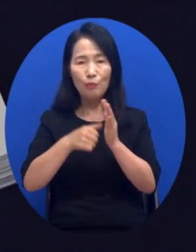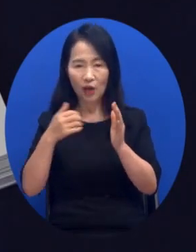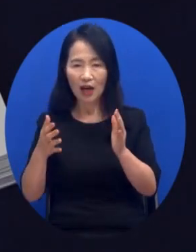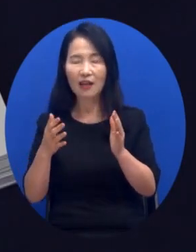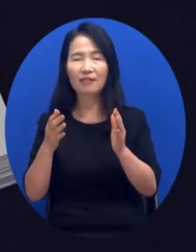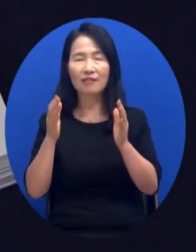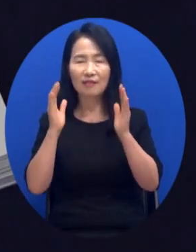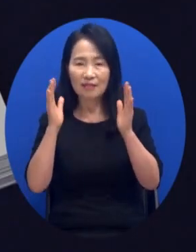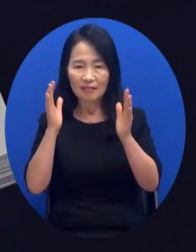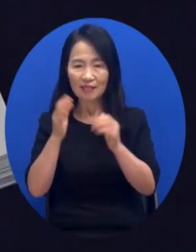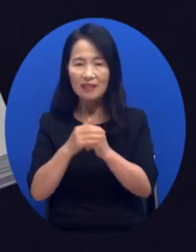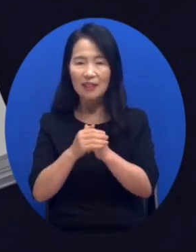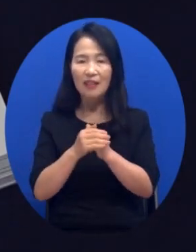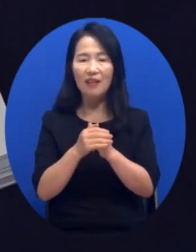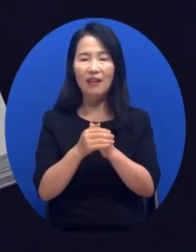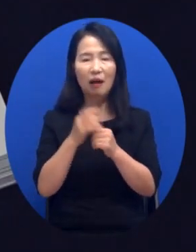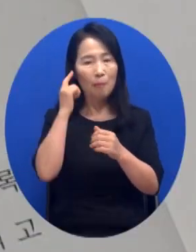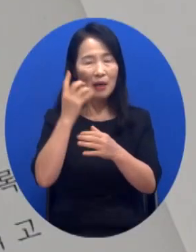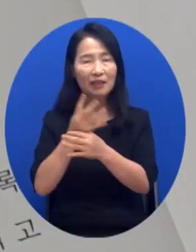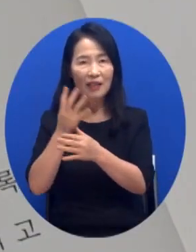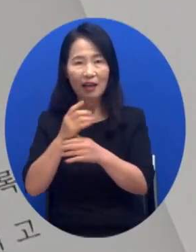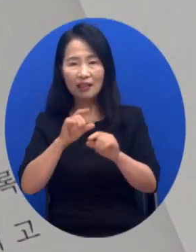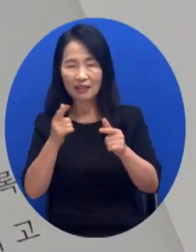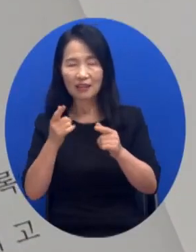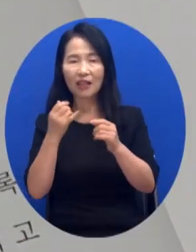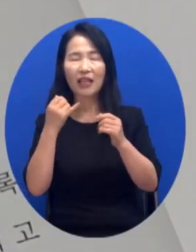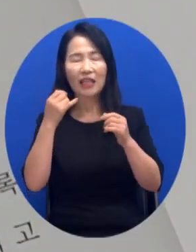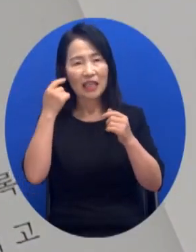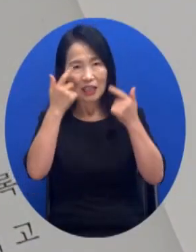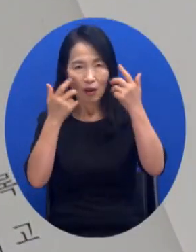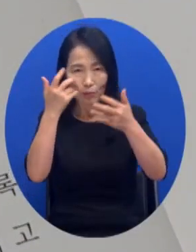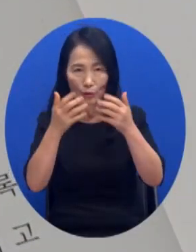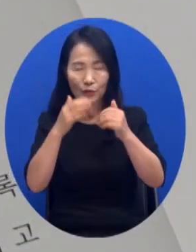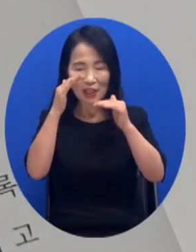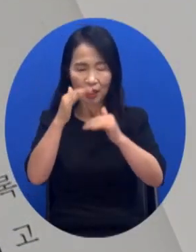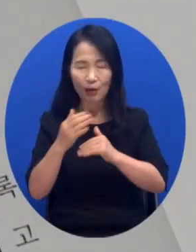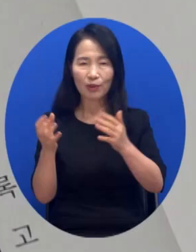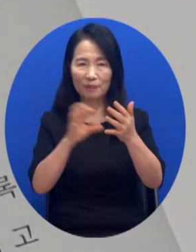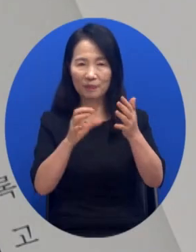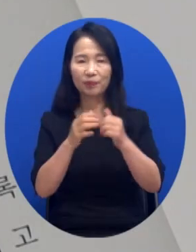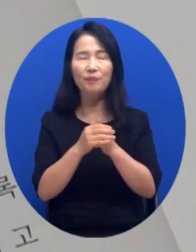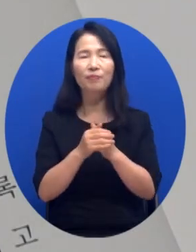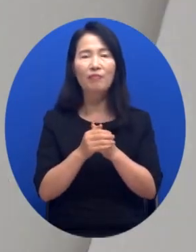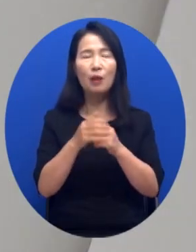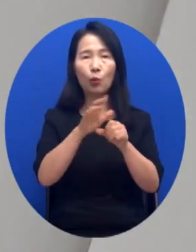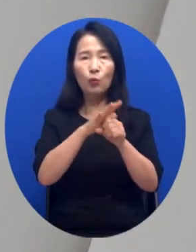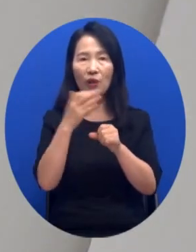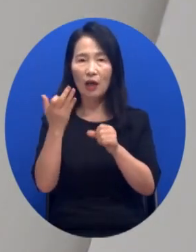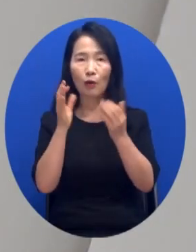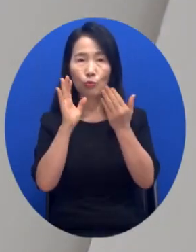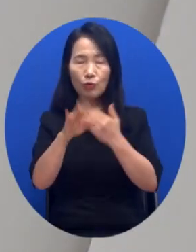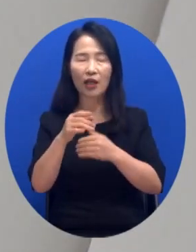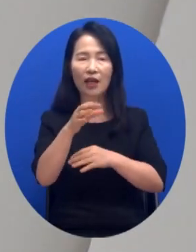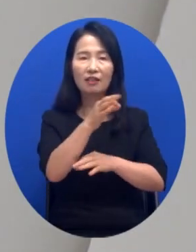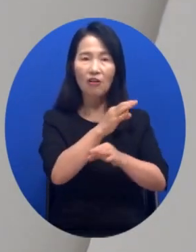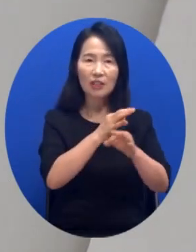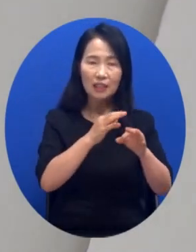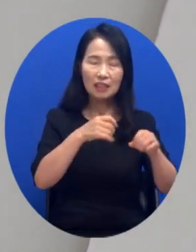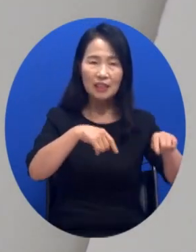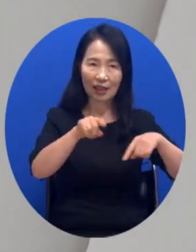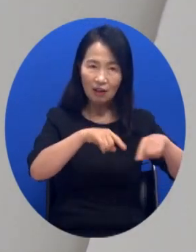코로나19, 뉴노멀 시대를 주제로 나눈 인터뷰 내용을 담았습니다. 코로나19 위기 이후에 정치,